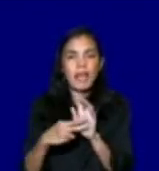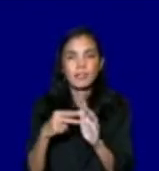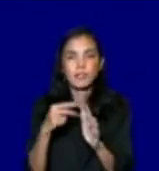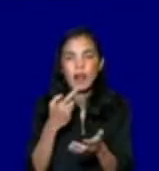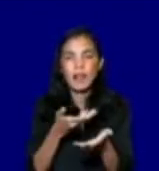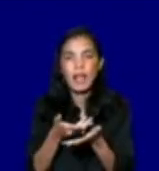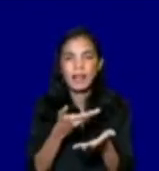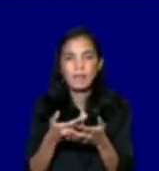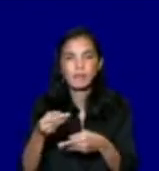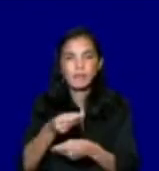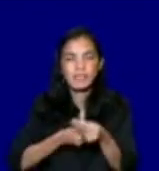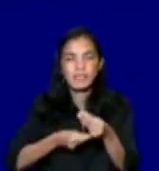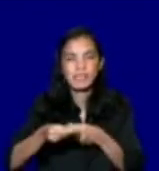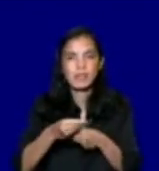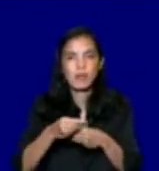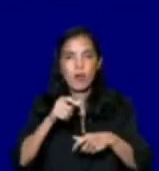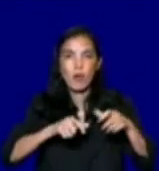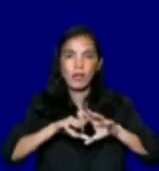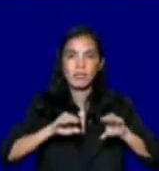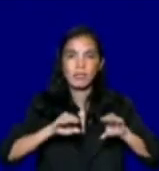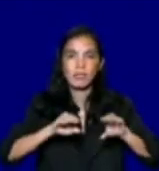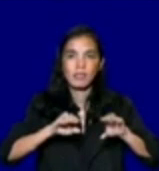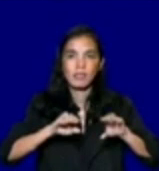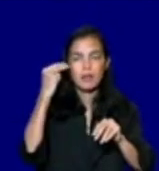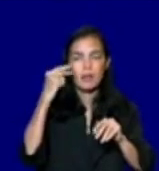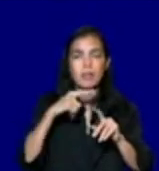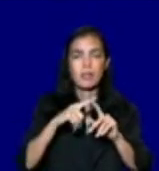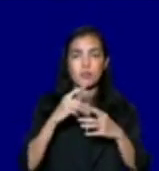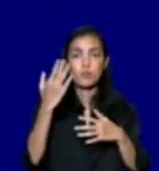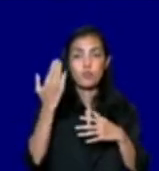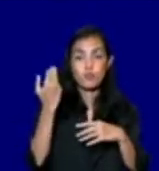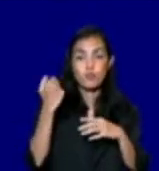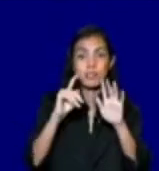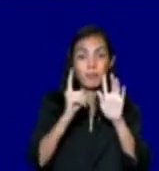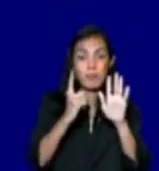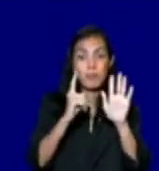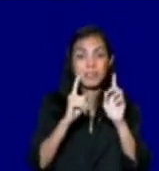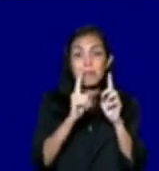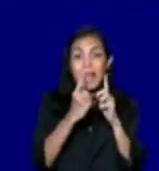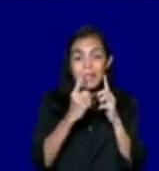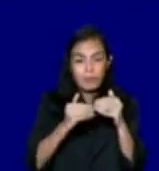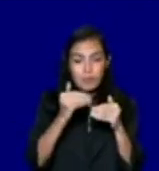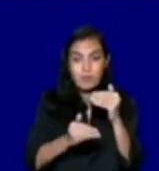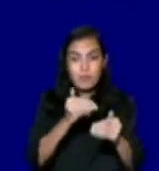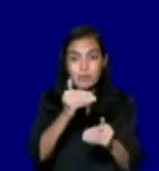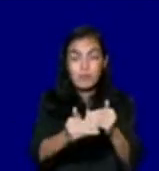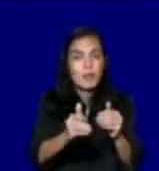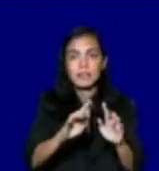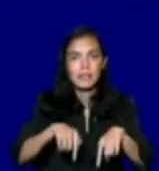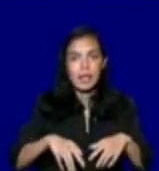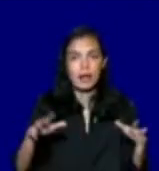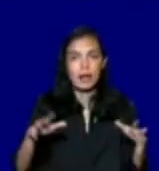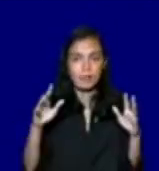layanan 11 eee tahap sekarang kita potong menjadi tiga tahap Insyaallah mudah-mudahan beberapa tahap proses bisnis yang lama ini